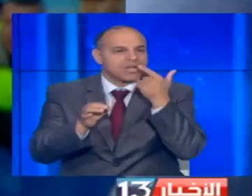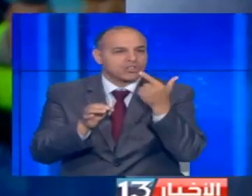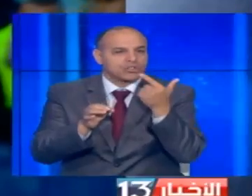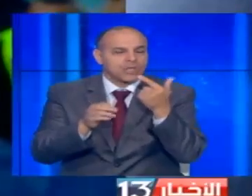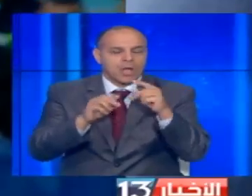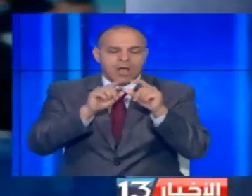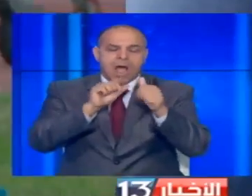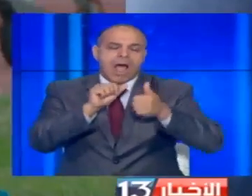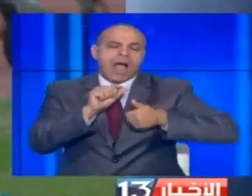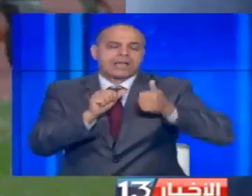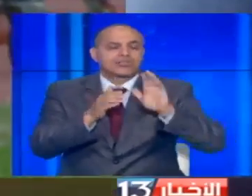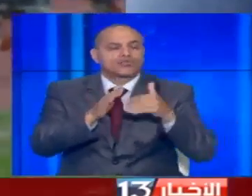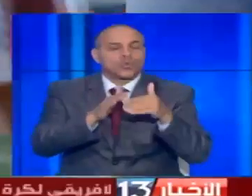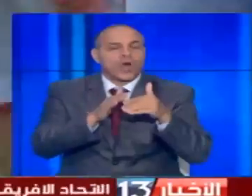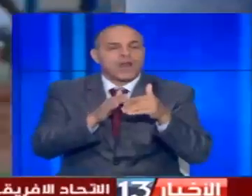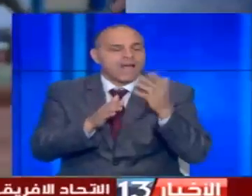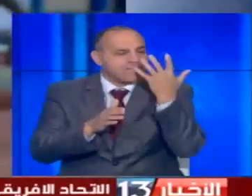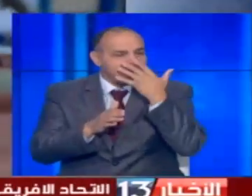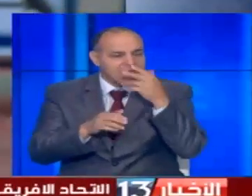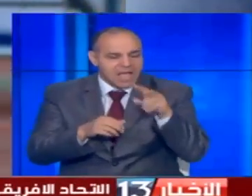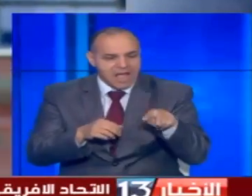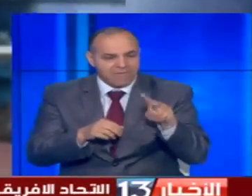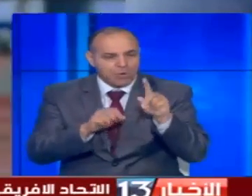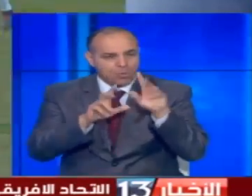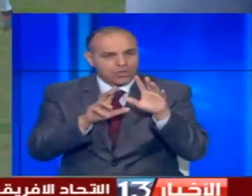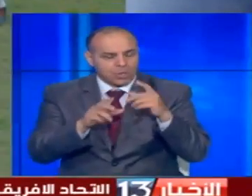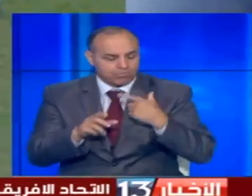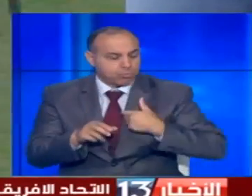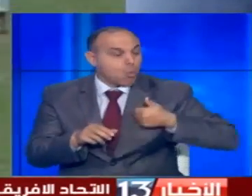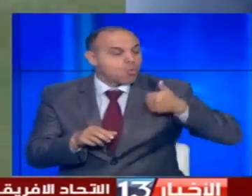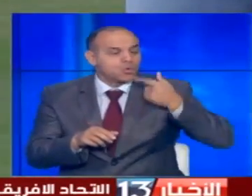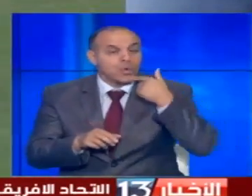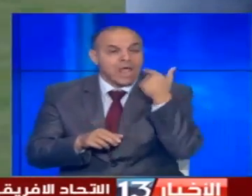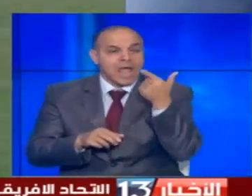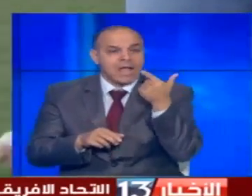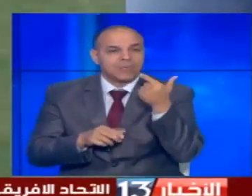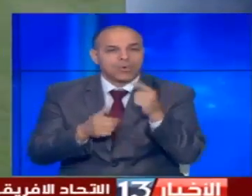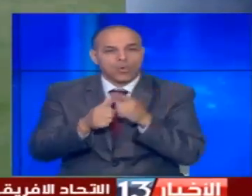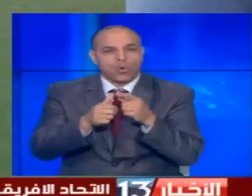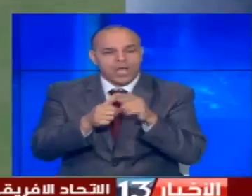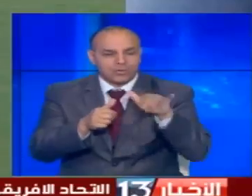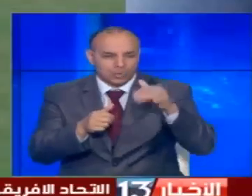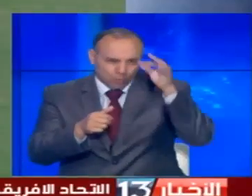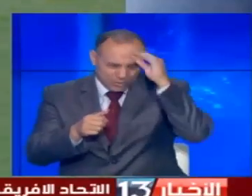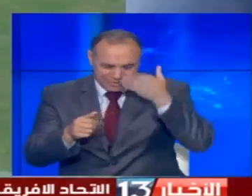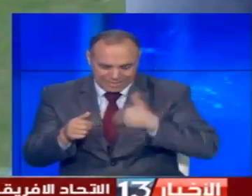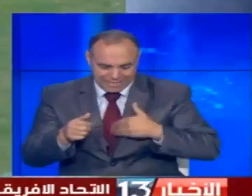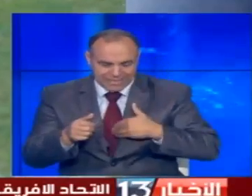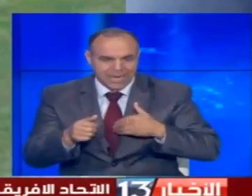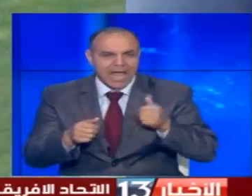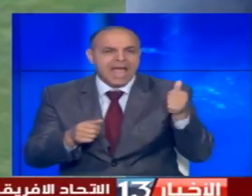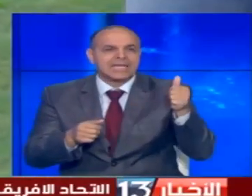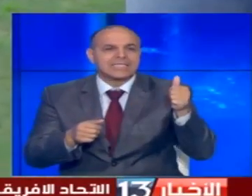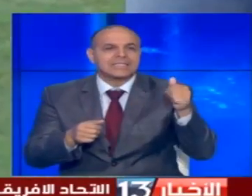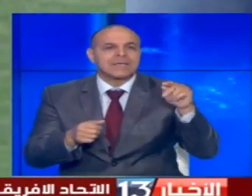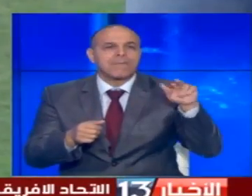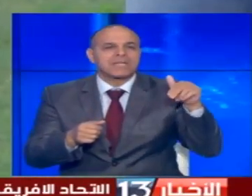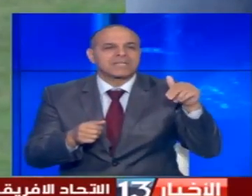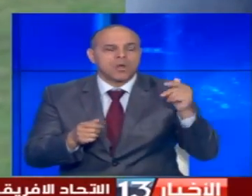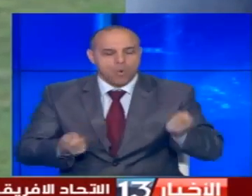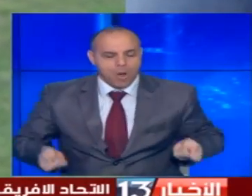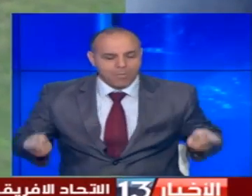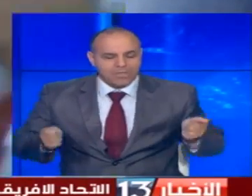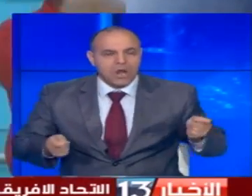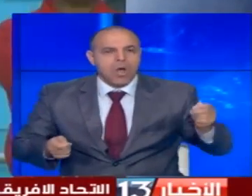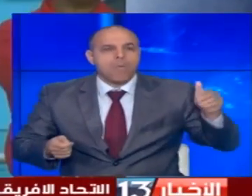لجائزه افضل لاعب افريقي لسنه 2018 والتي تضمنت وجود لاعب الترجي الرياضي انيس البدري ومدربه